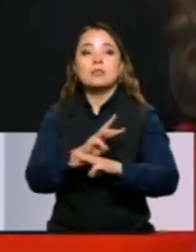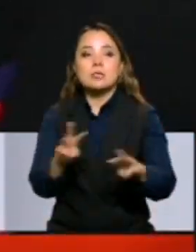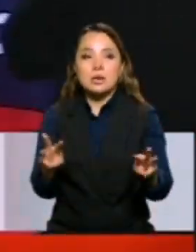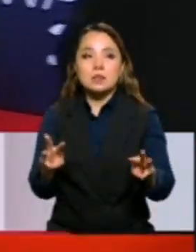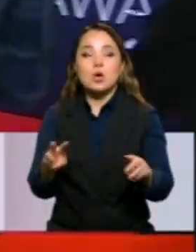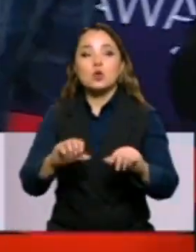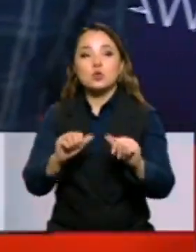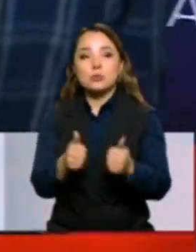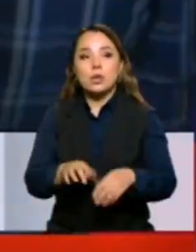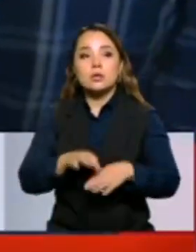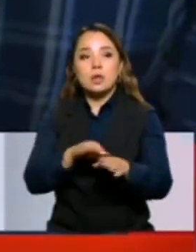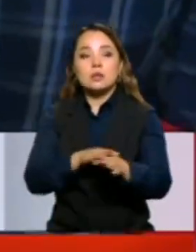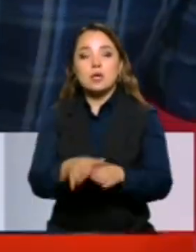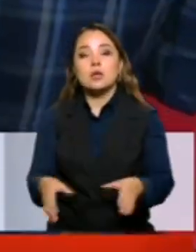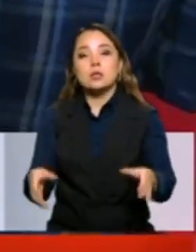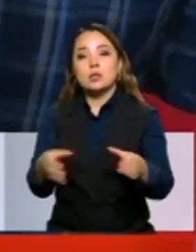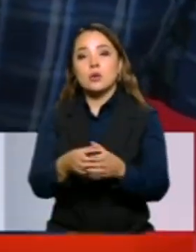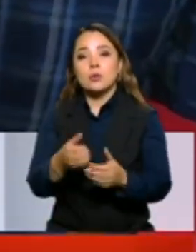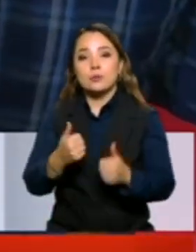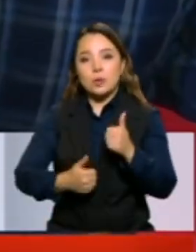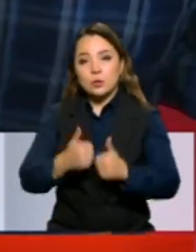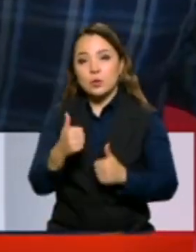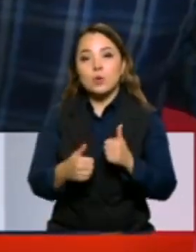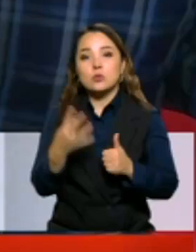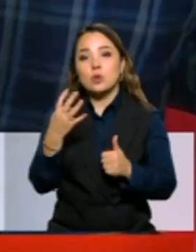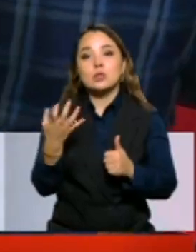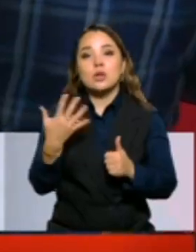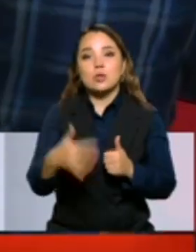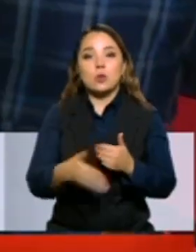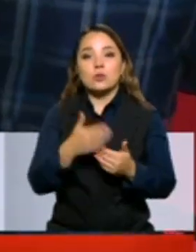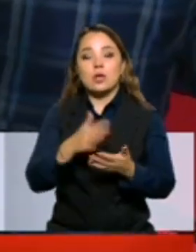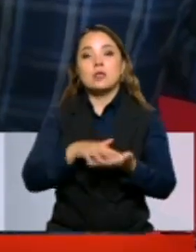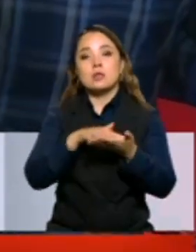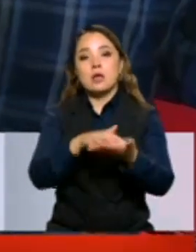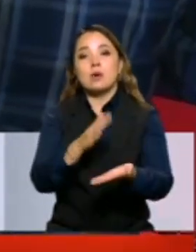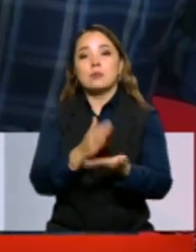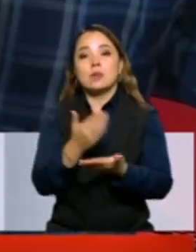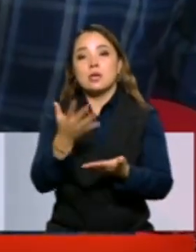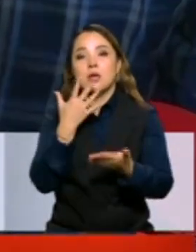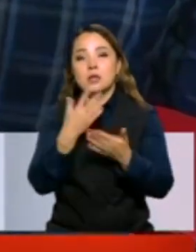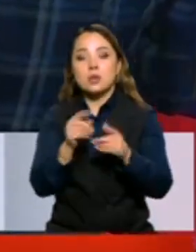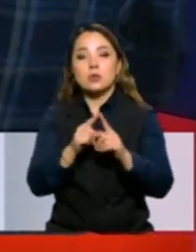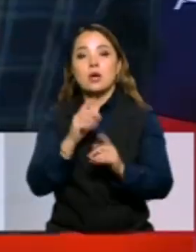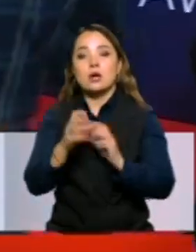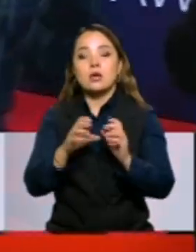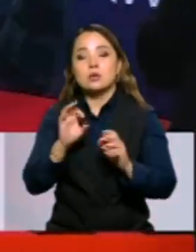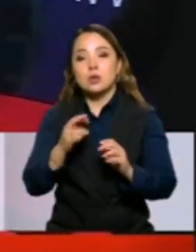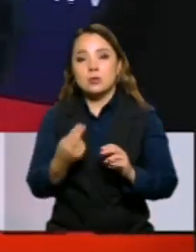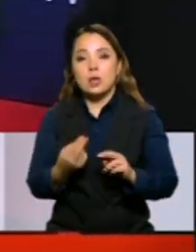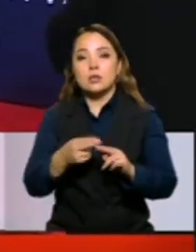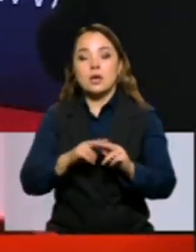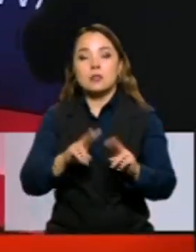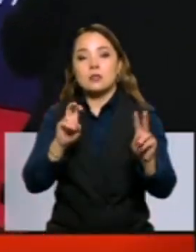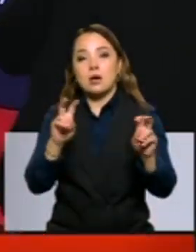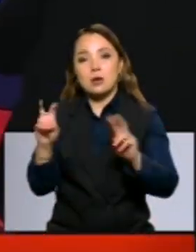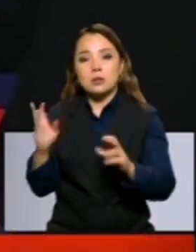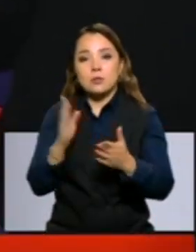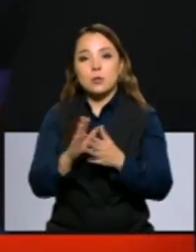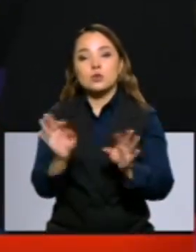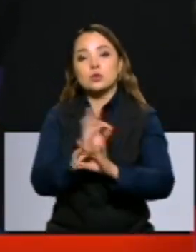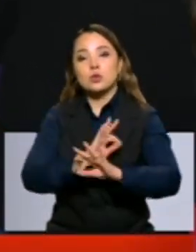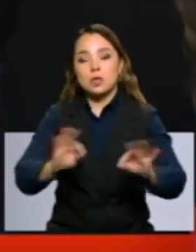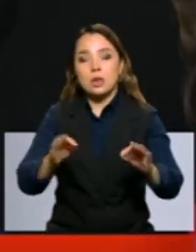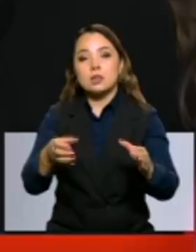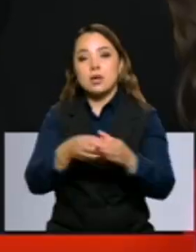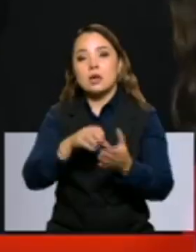министрлігі ұйымдастырған додаға жалпы 450 өтініш түскен. Басым бөлігі әлеуметтік тақырыптар, үздік репортаж